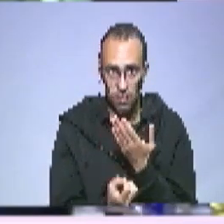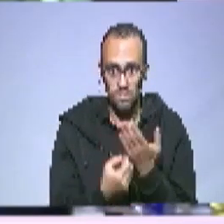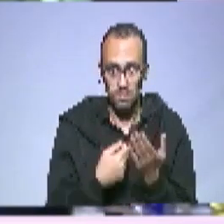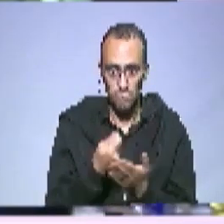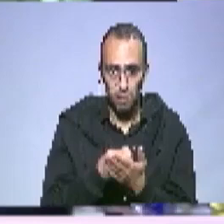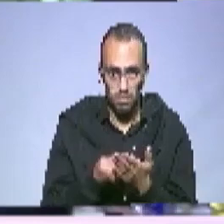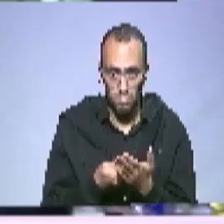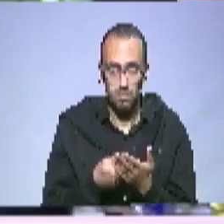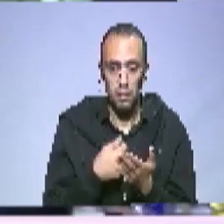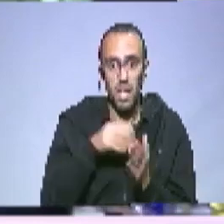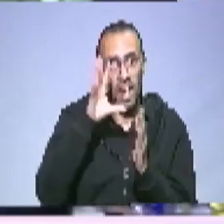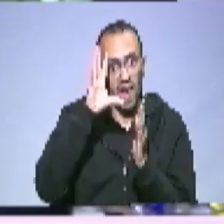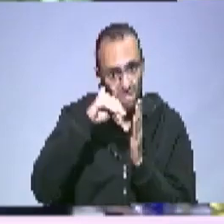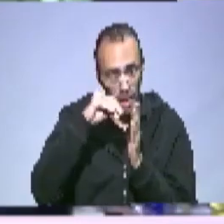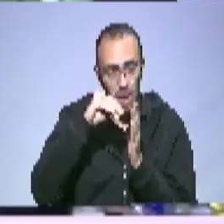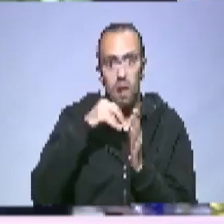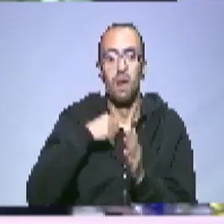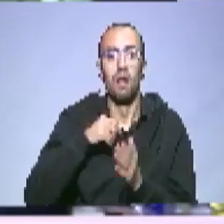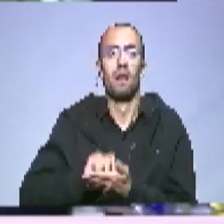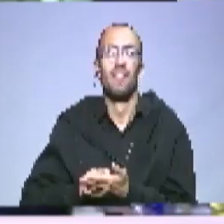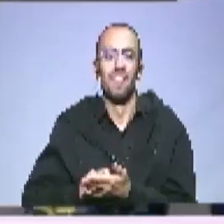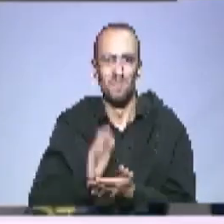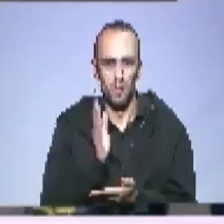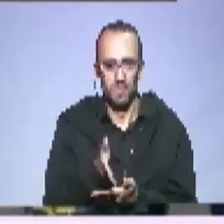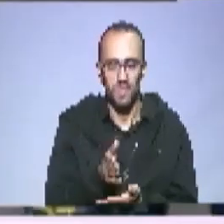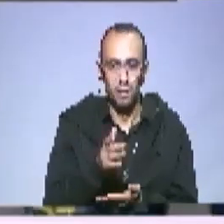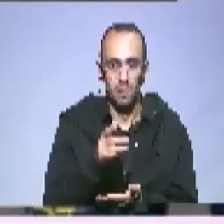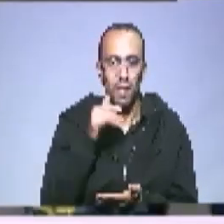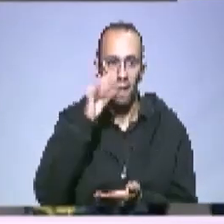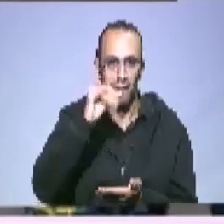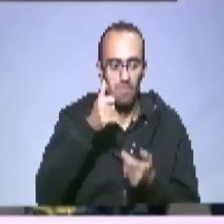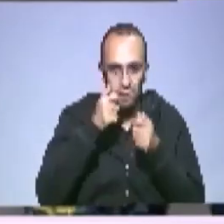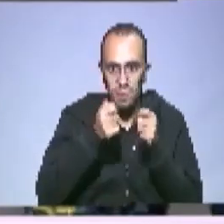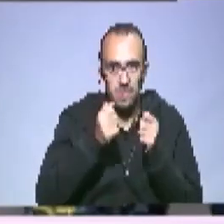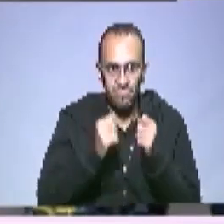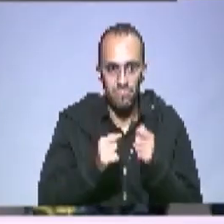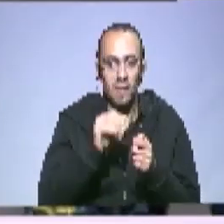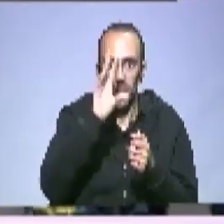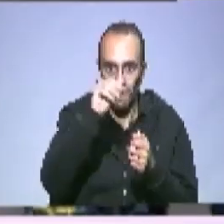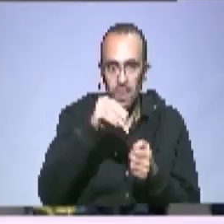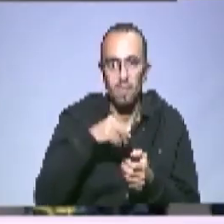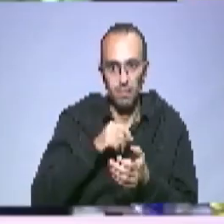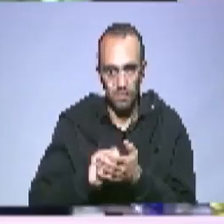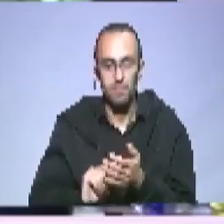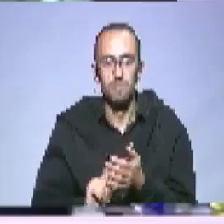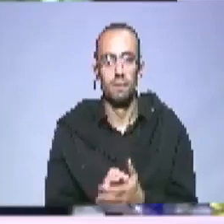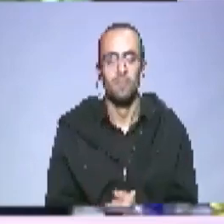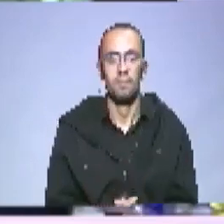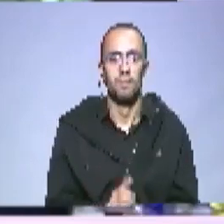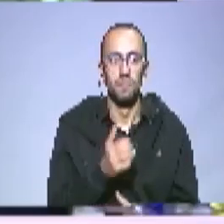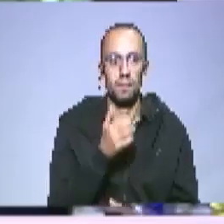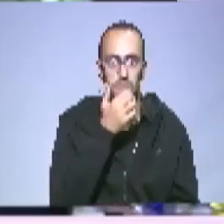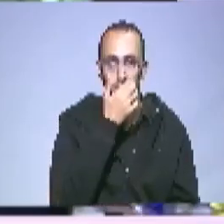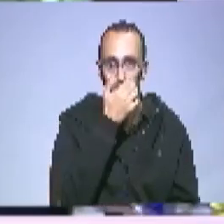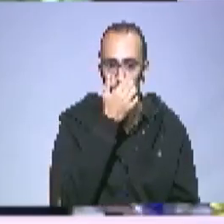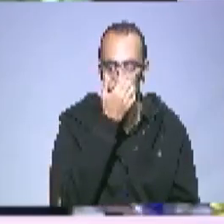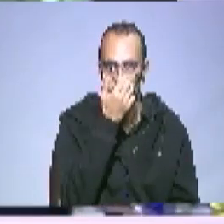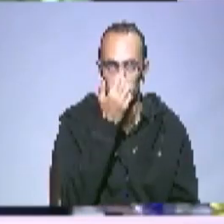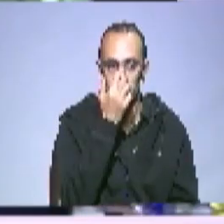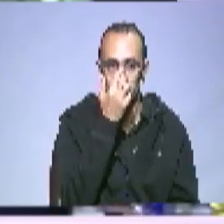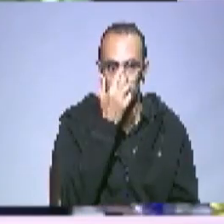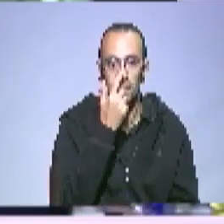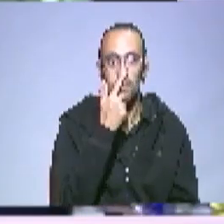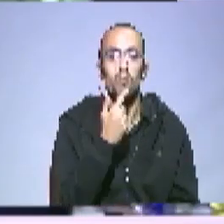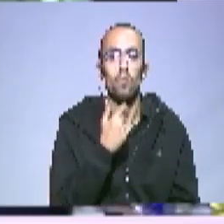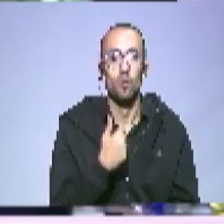ميرسي على الاتصال. اتفضلي. اتفضلي. شكرا جدا استاذه مدلين، الشيف هيجاوب عليكي. حاضر. ال احنا